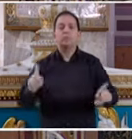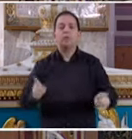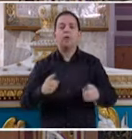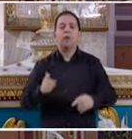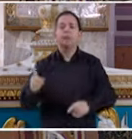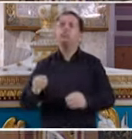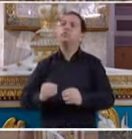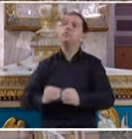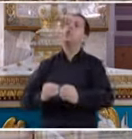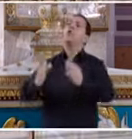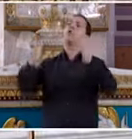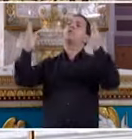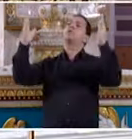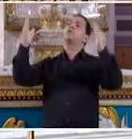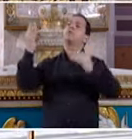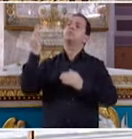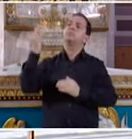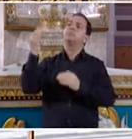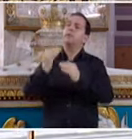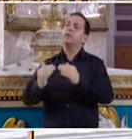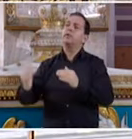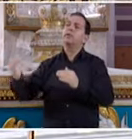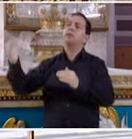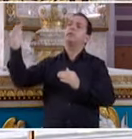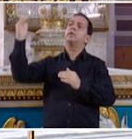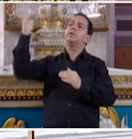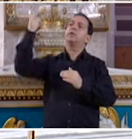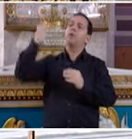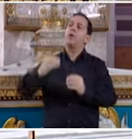Δόξα Σοι Κύριε,